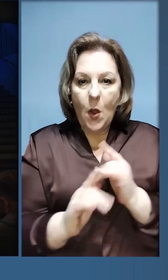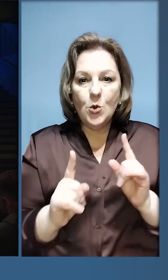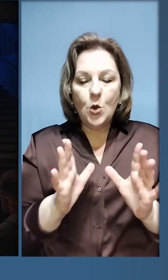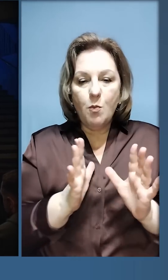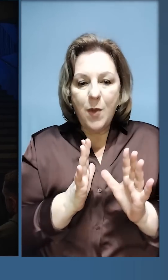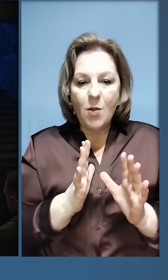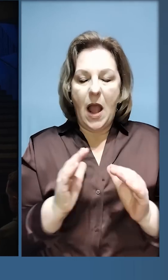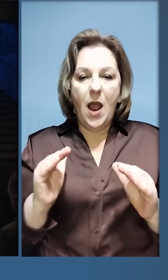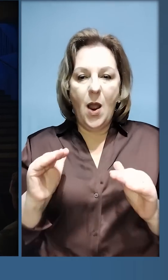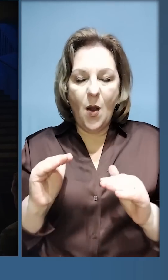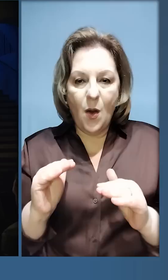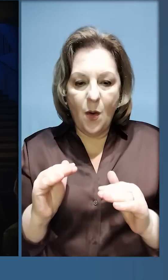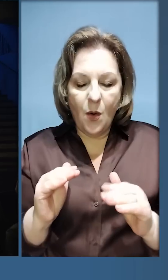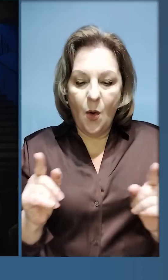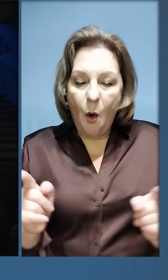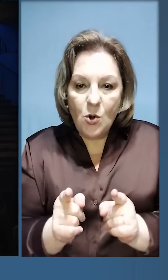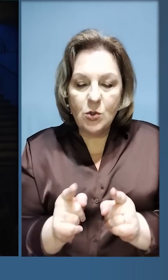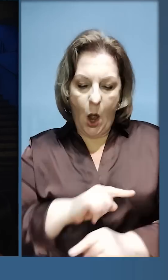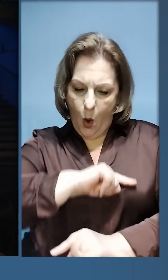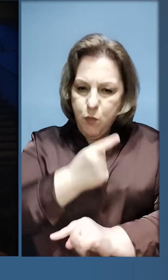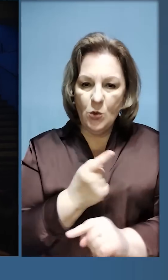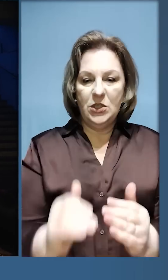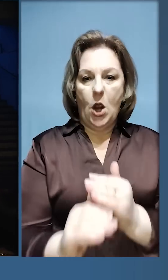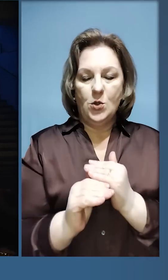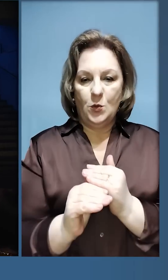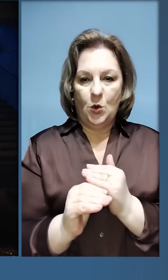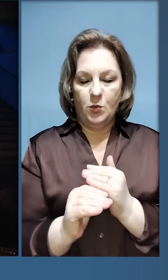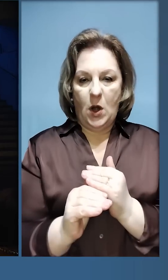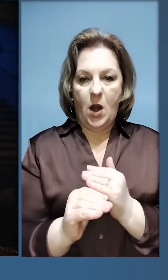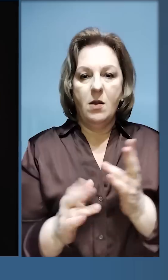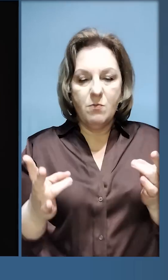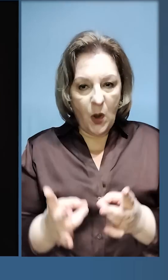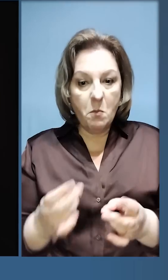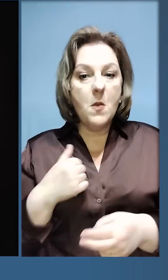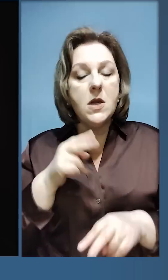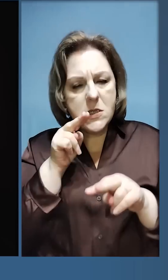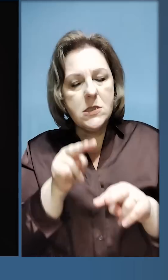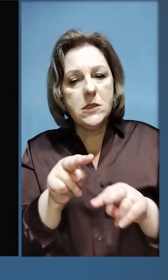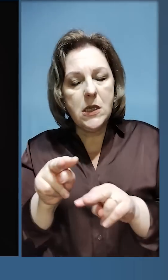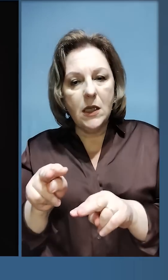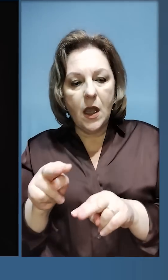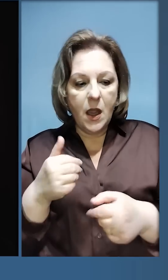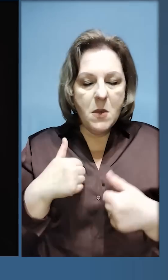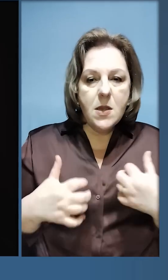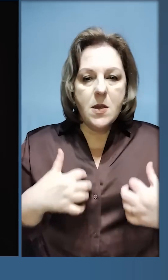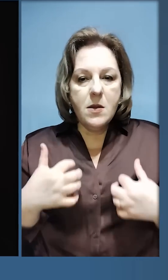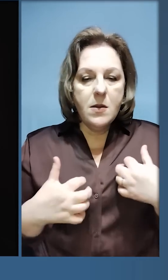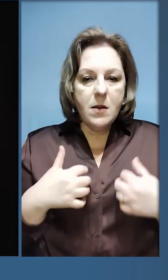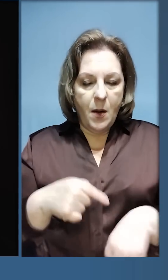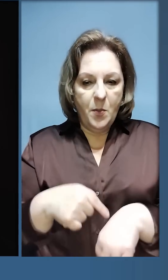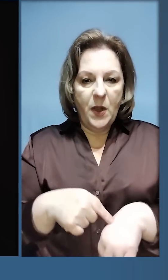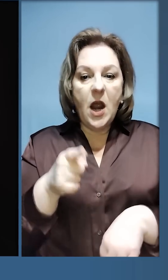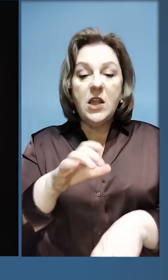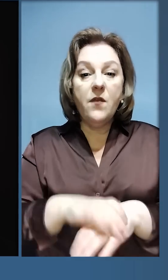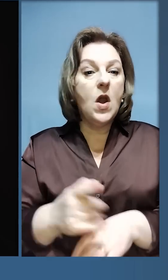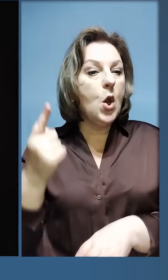підтримки. Щоб вона була коротшою, потужніша допомога потрібна. І ми слідкуємо, тому що ми